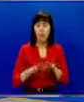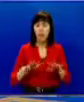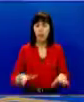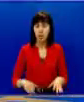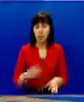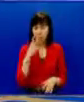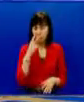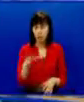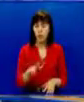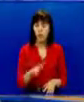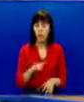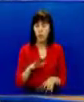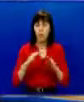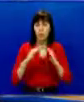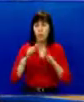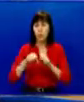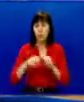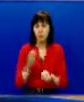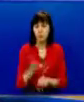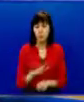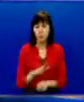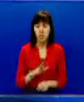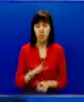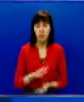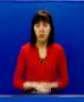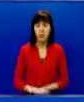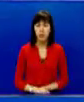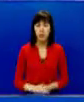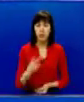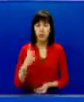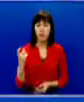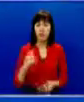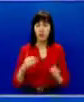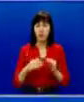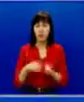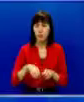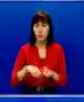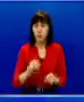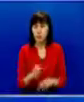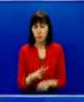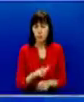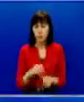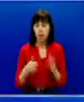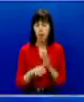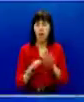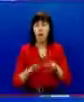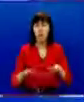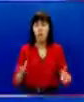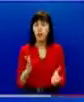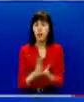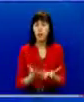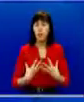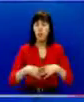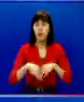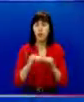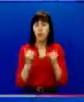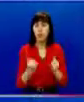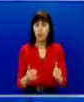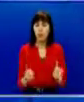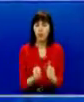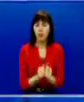құлап түсті дейді. Ойбай, қашықсық, сосед үй жоқ, екі этаж еді бұл жерде. Алты баламен далада қалған қос отбасы қазір